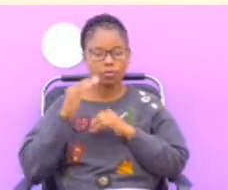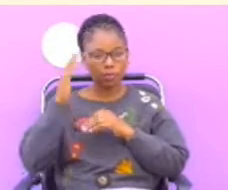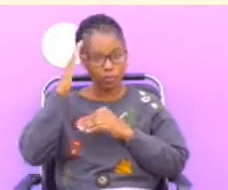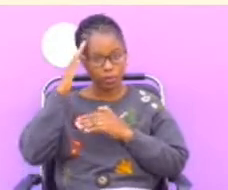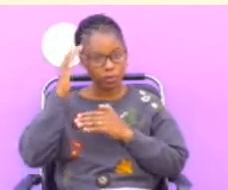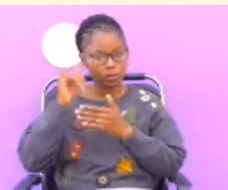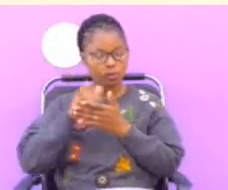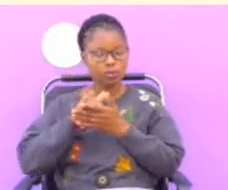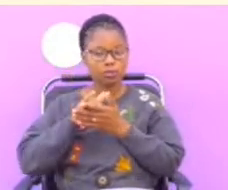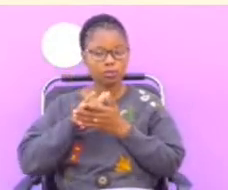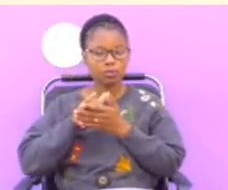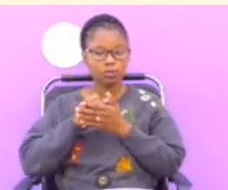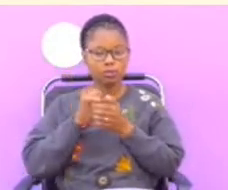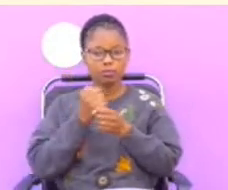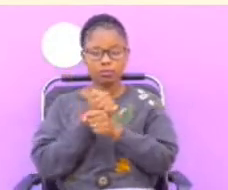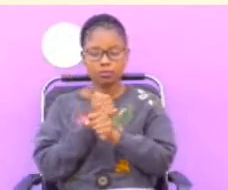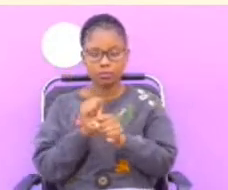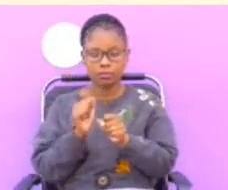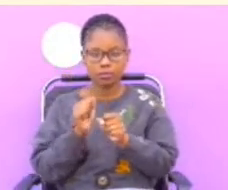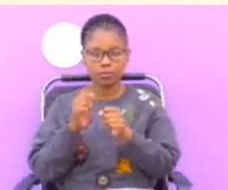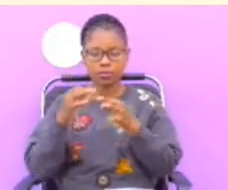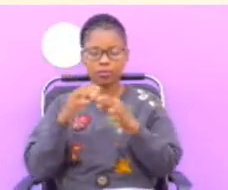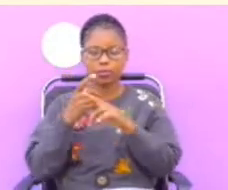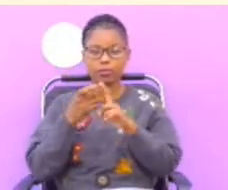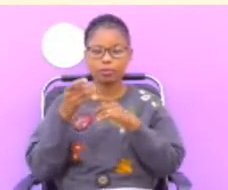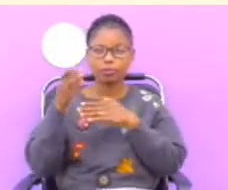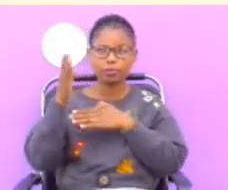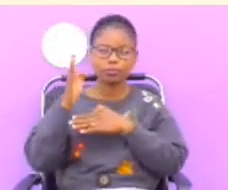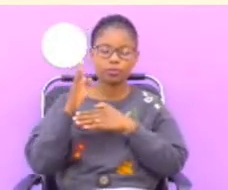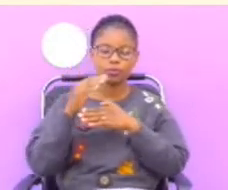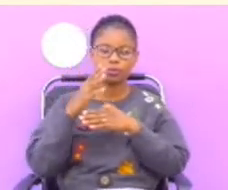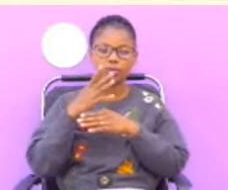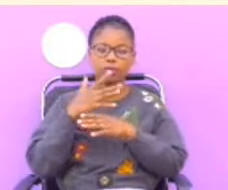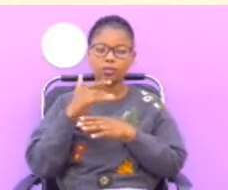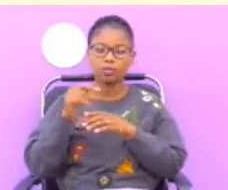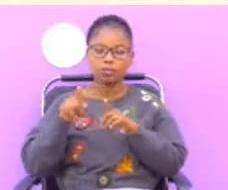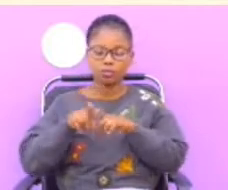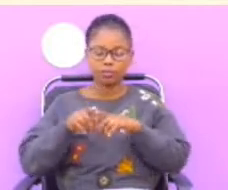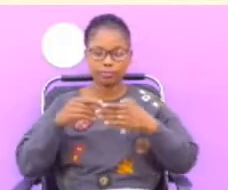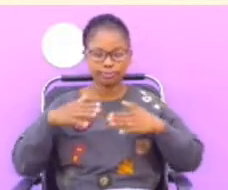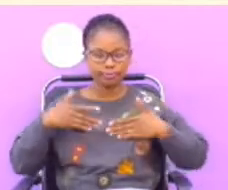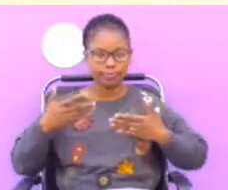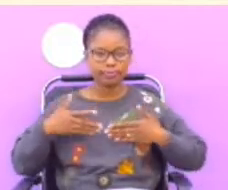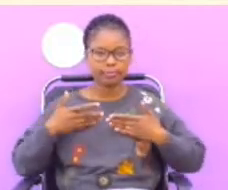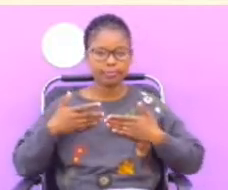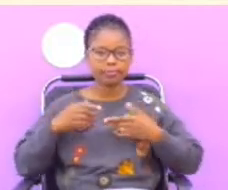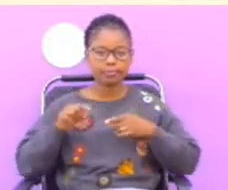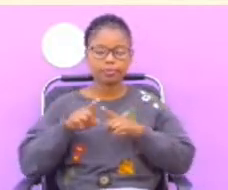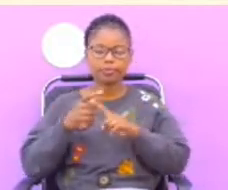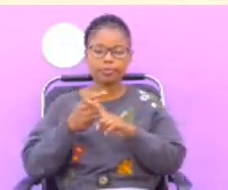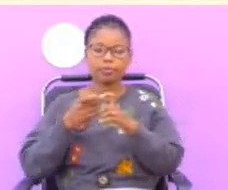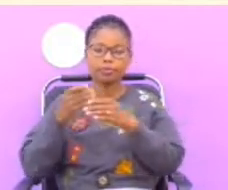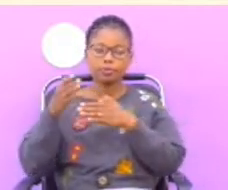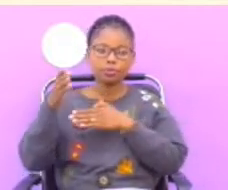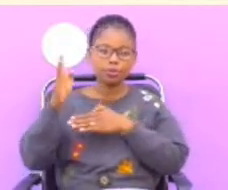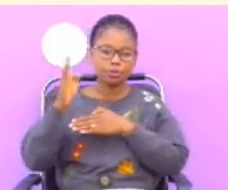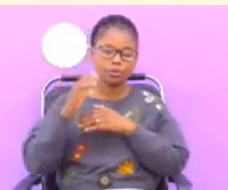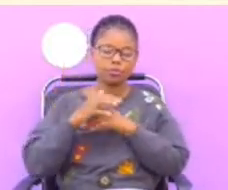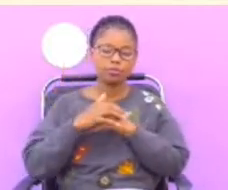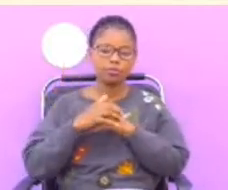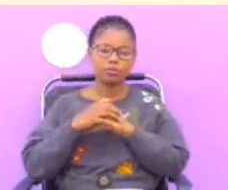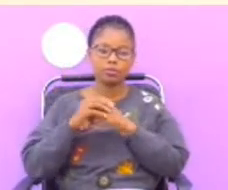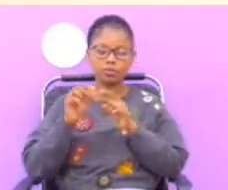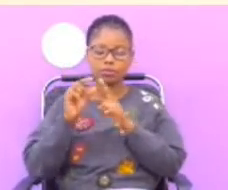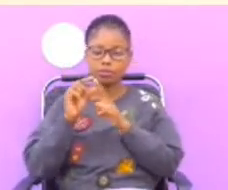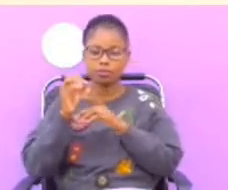uhonokio urekagiririo ni Ngai, gikeno kio honokio kirekagiririo ni Ngai, no torania wo honokio na kiugo kia